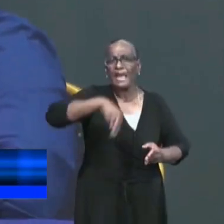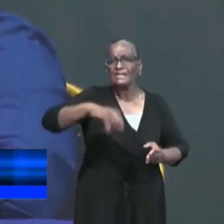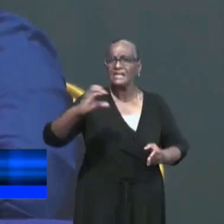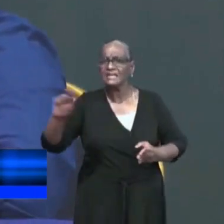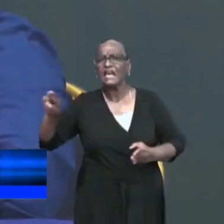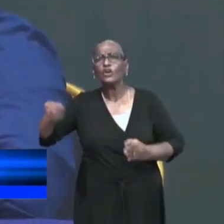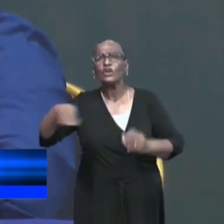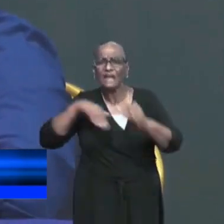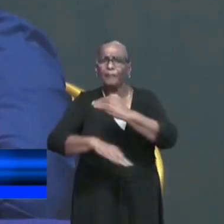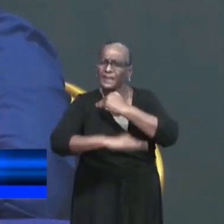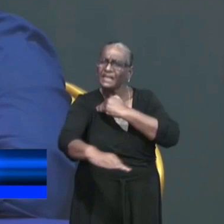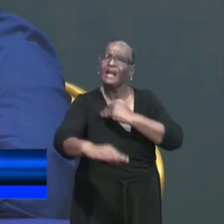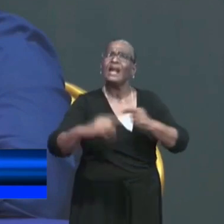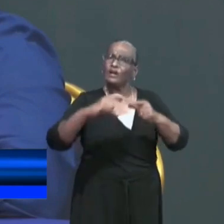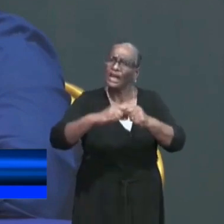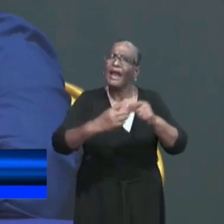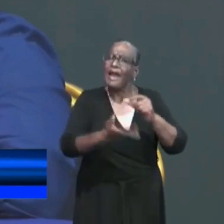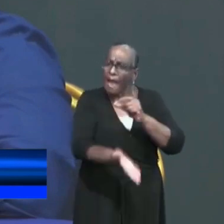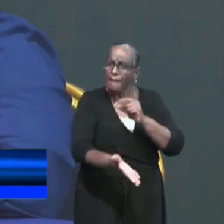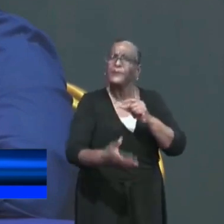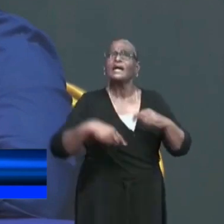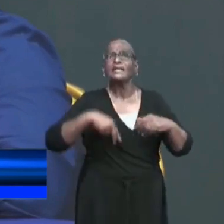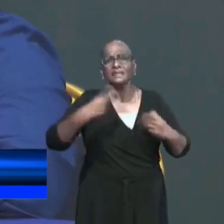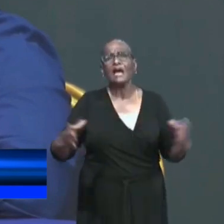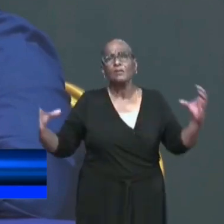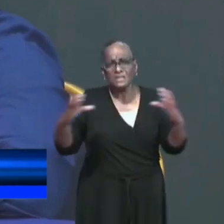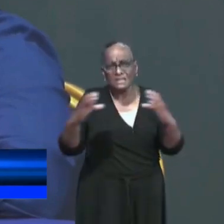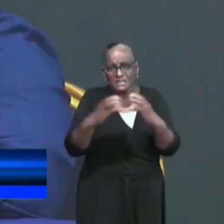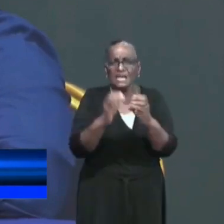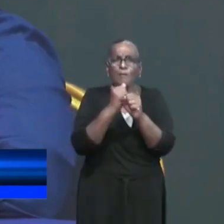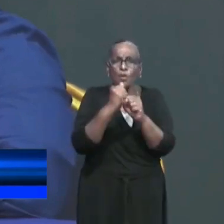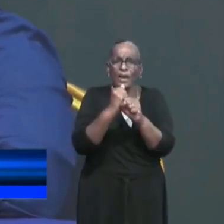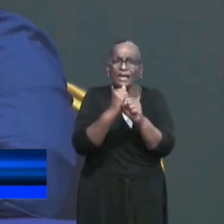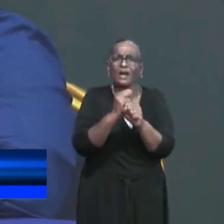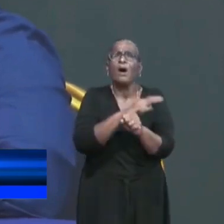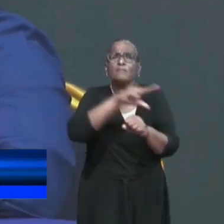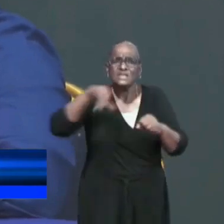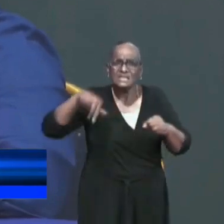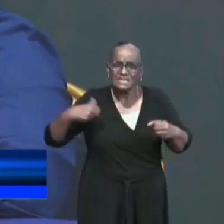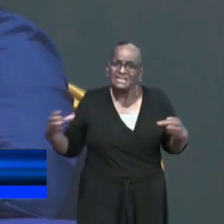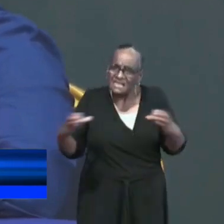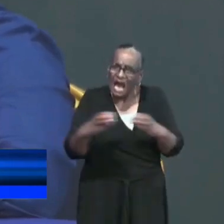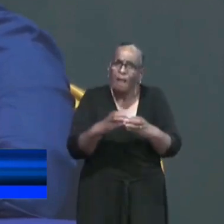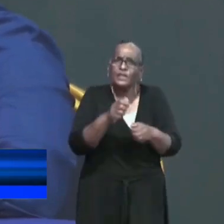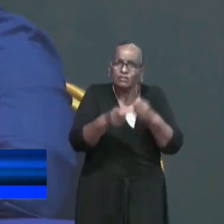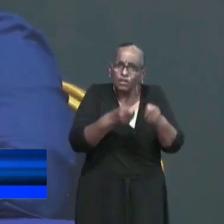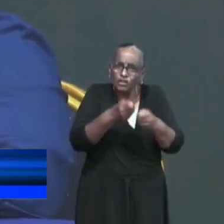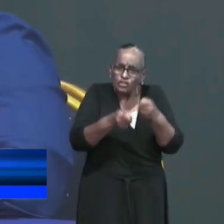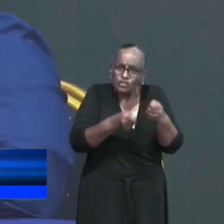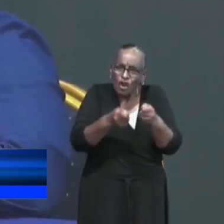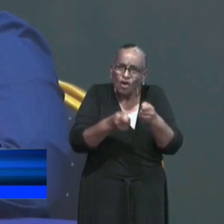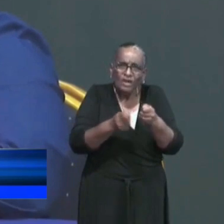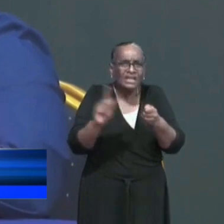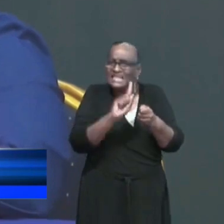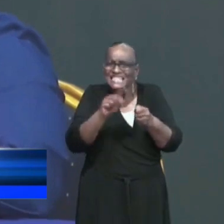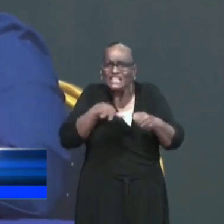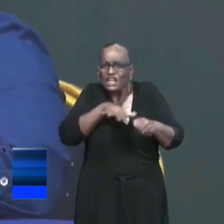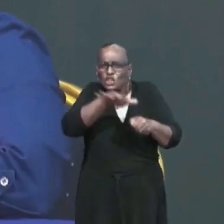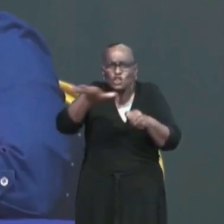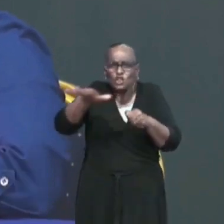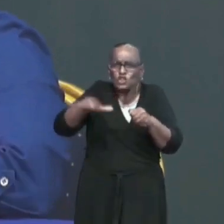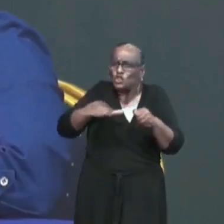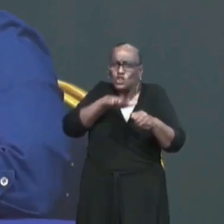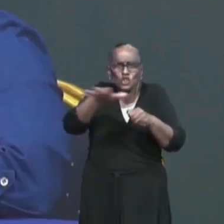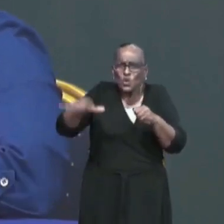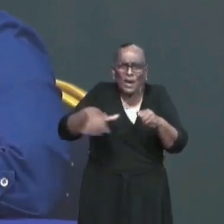toe dus zo gaan ze met elkaar samenwerken om ervoor zorg te dragen dat oh er geen situatie ontstaat